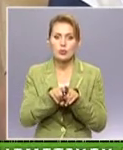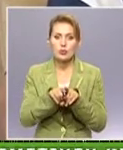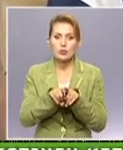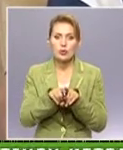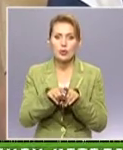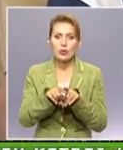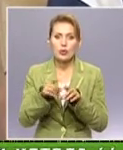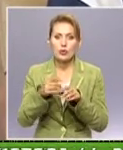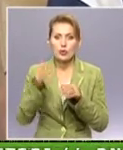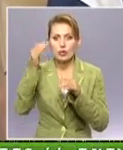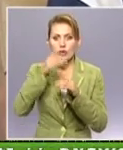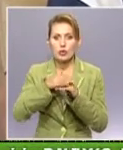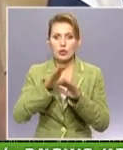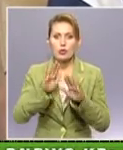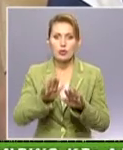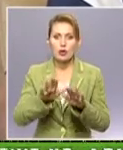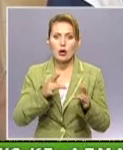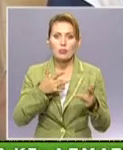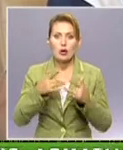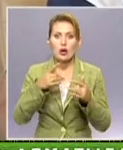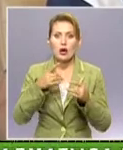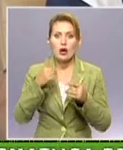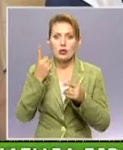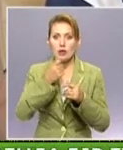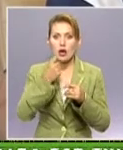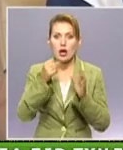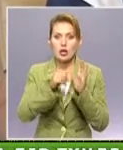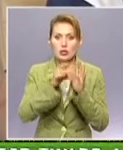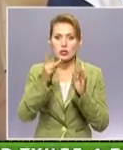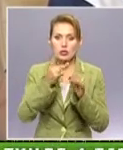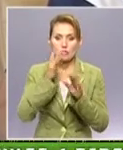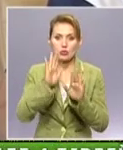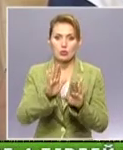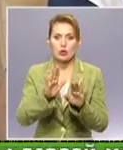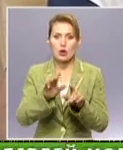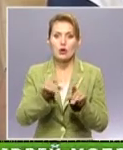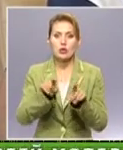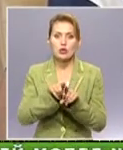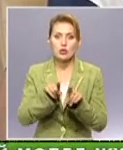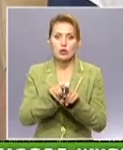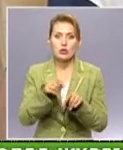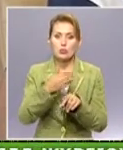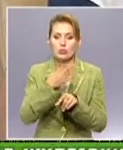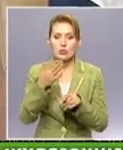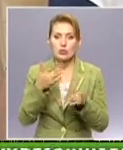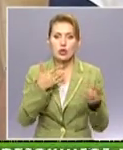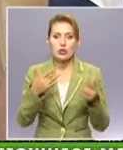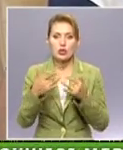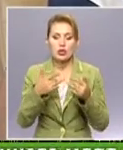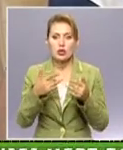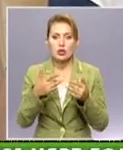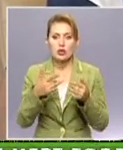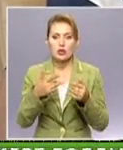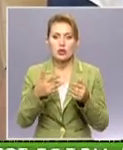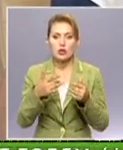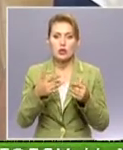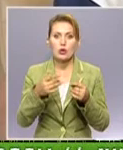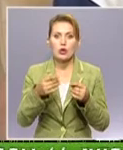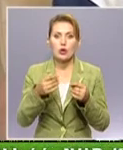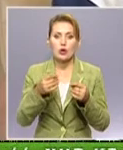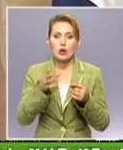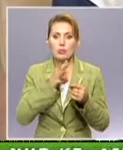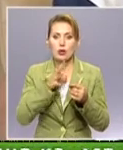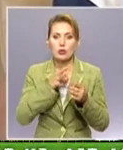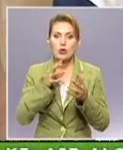кешкі қойылымдар қойылып, аптасына алты рет. Дәл сол сияқты бұл театрда да кешкі. Дүйсенбі күннен басқа